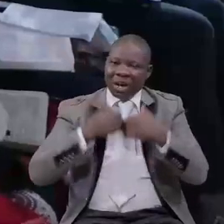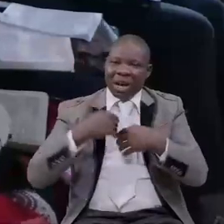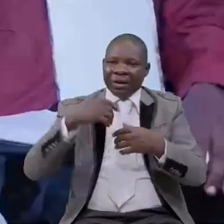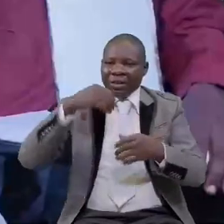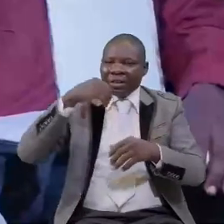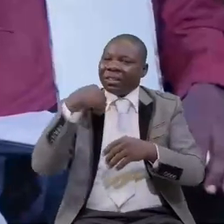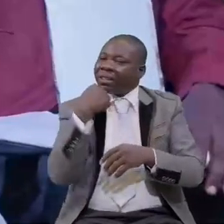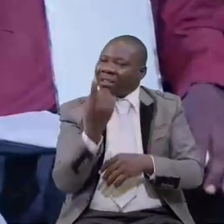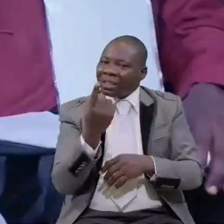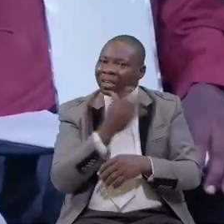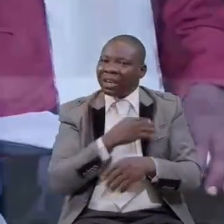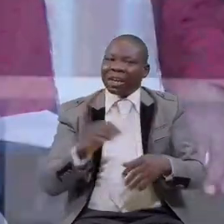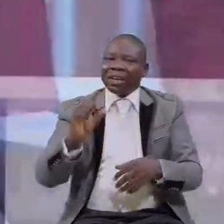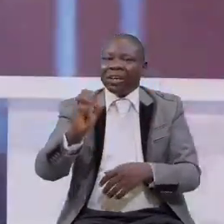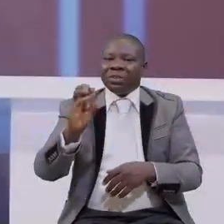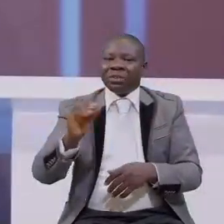Alors,